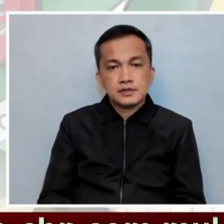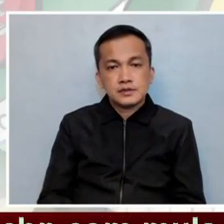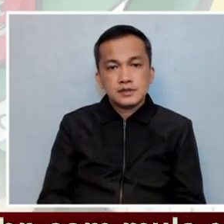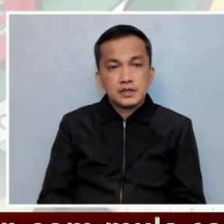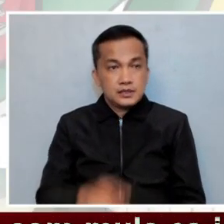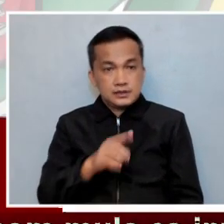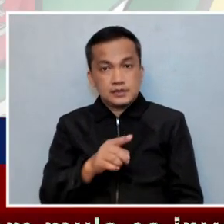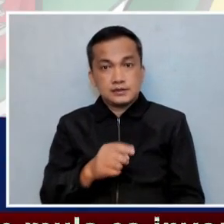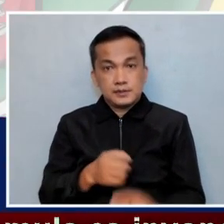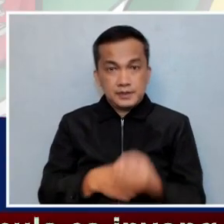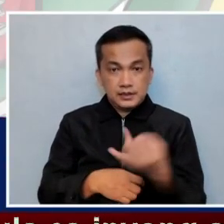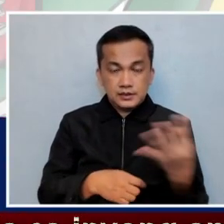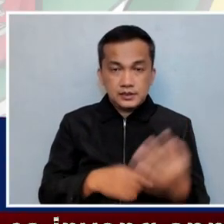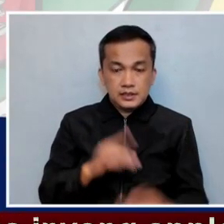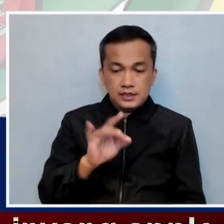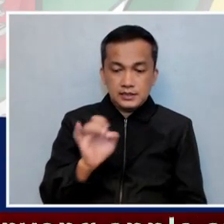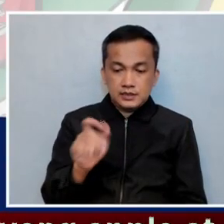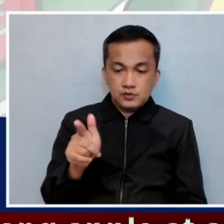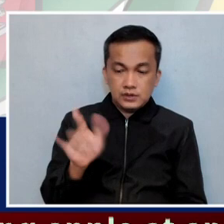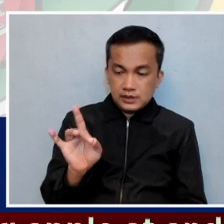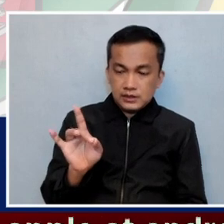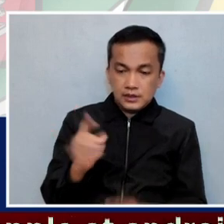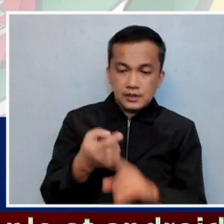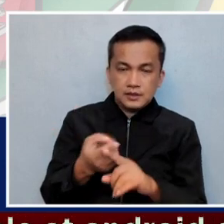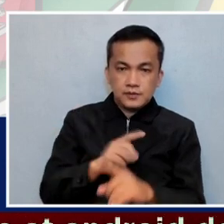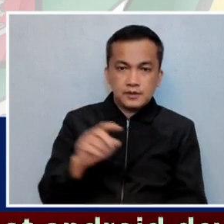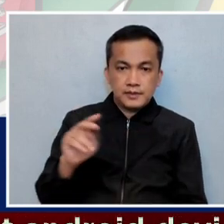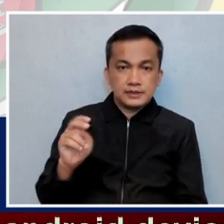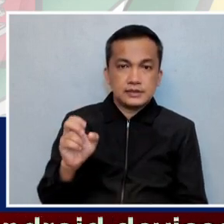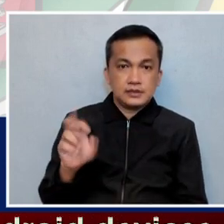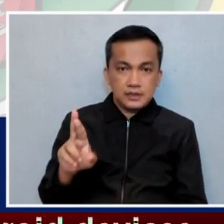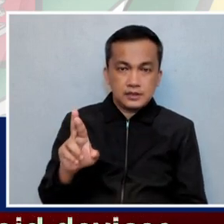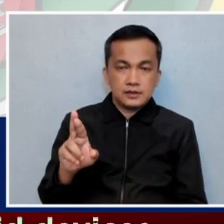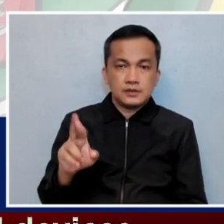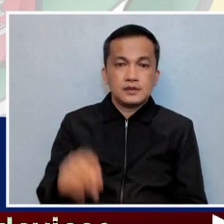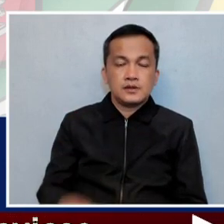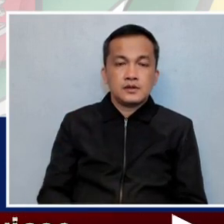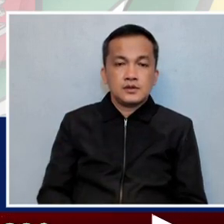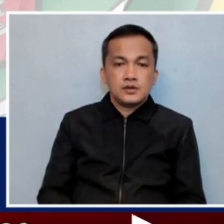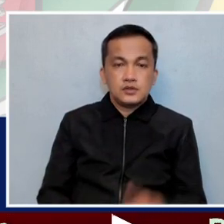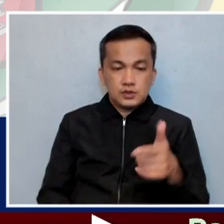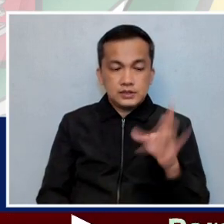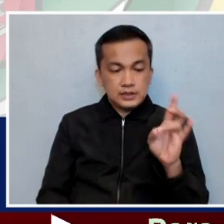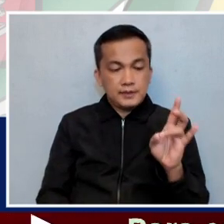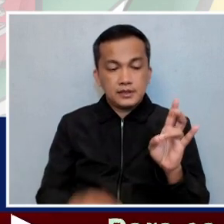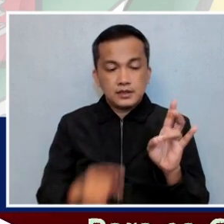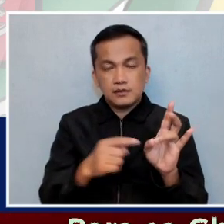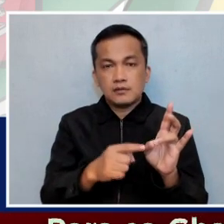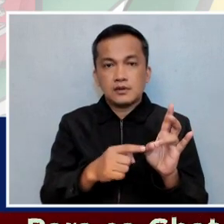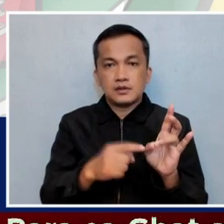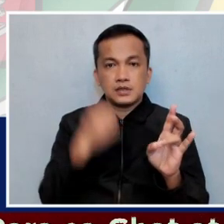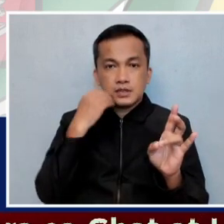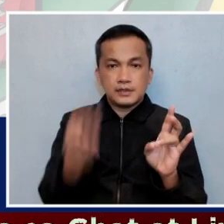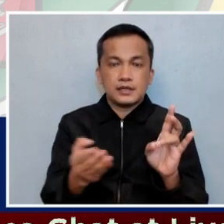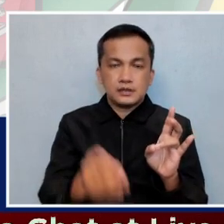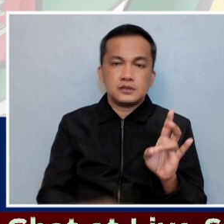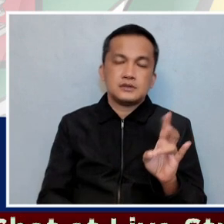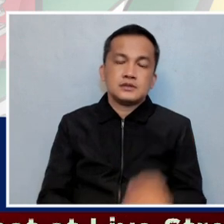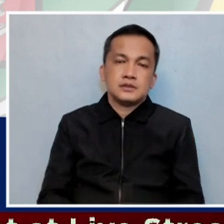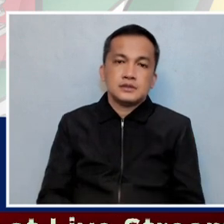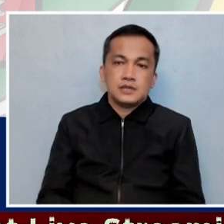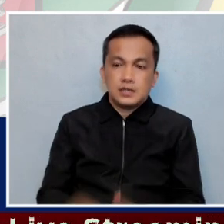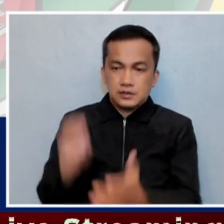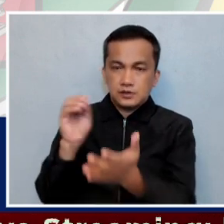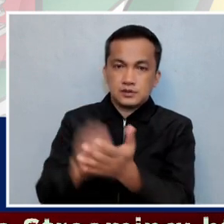ito, 828 ay mula sa NCR. Nasa 27 naman ang namatay. Naitala rin